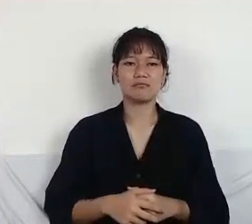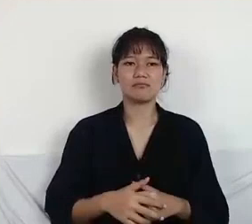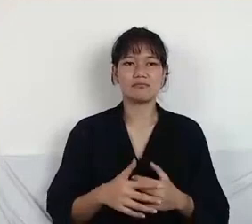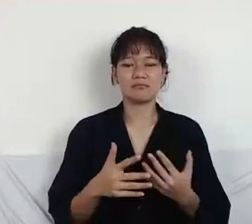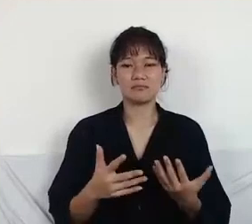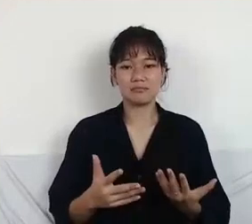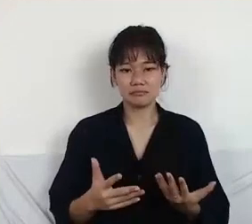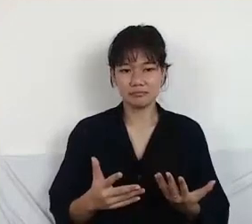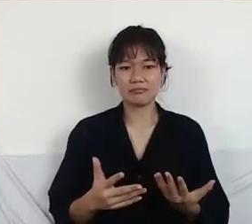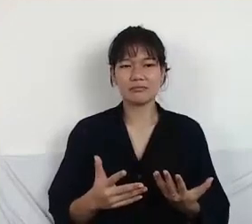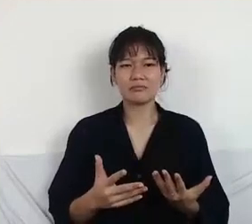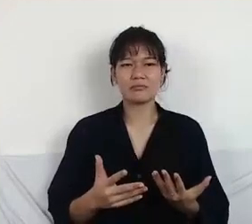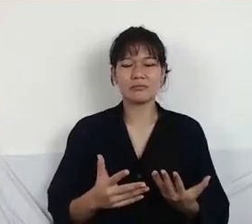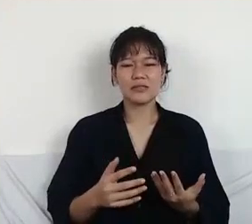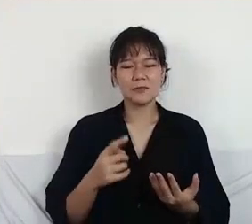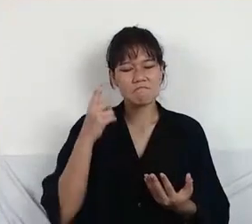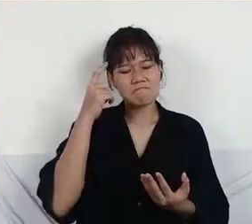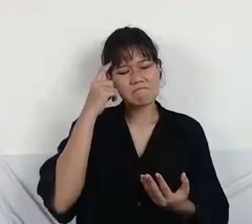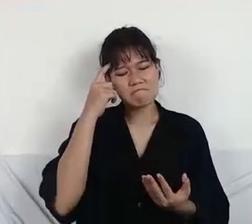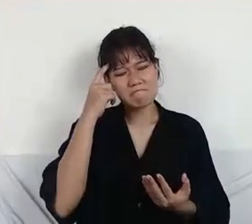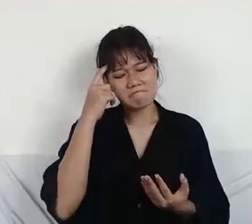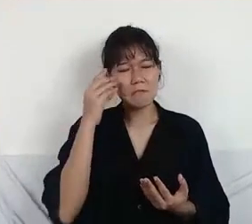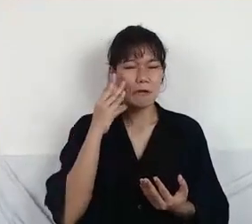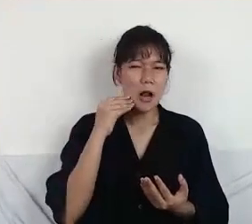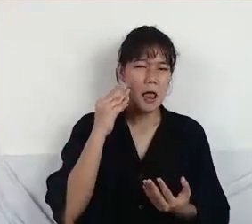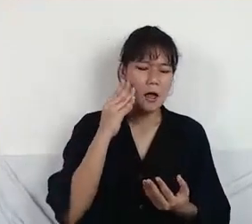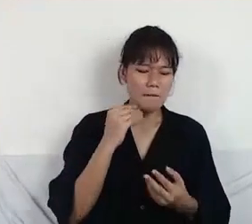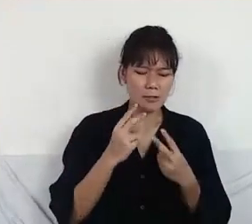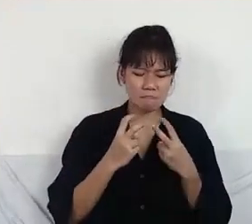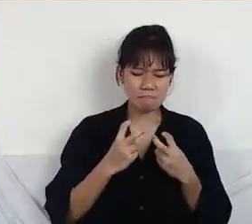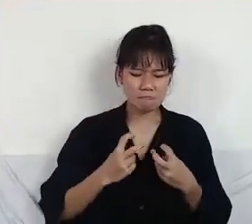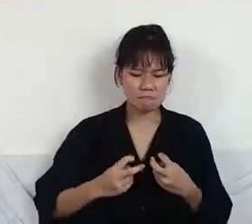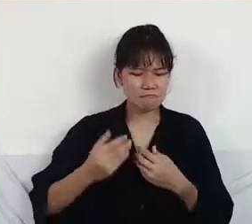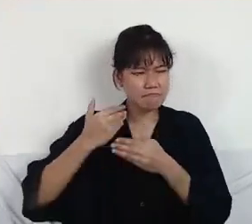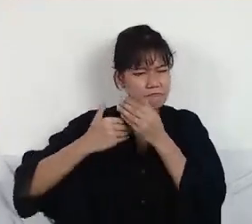Ketika meneliti kembali pengalaman yang telah kami jalani,